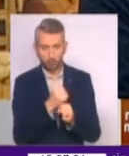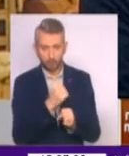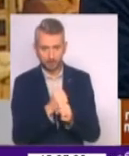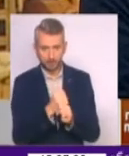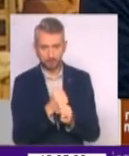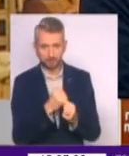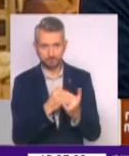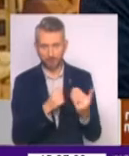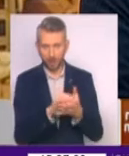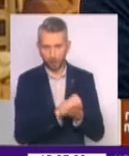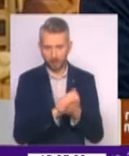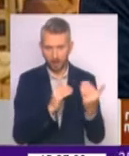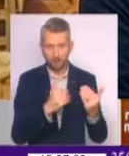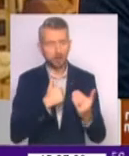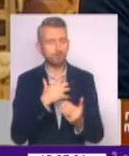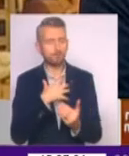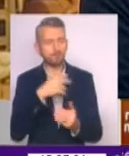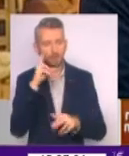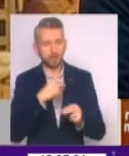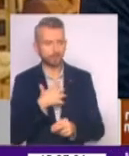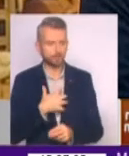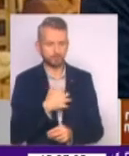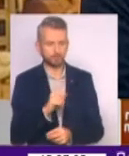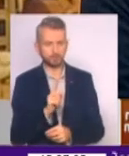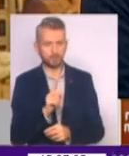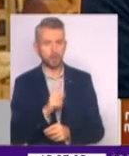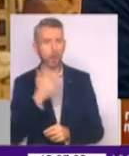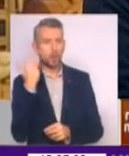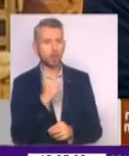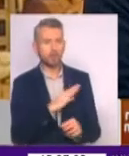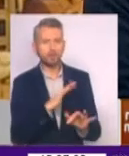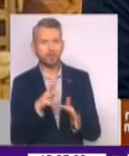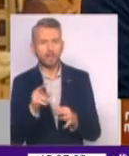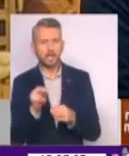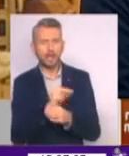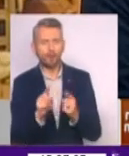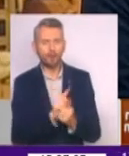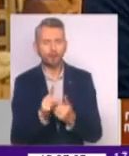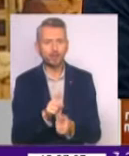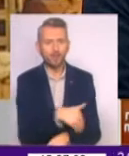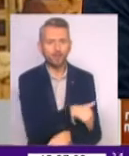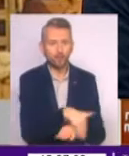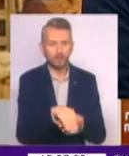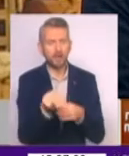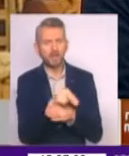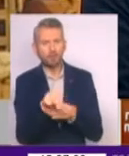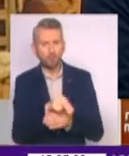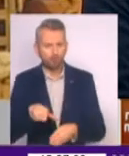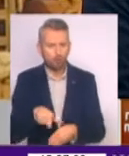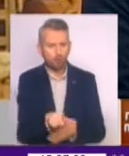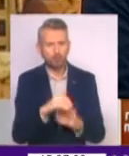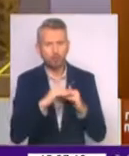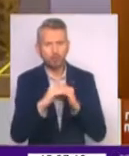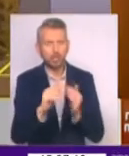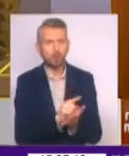я вважаю, що ключовий момент наступний. Коли відбувається реконструкція вулиці, ремонт дорожнього покриття,